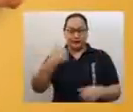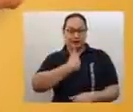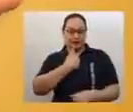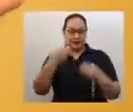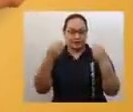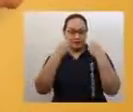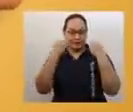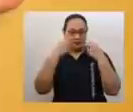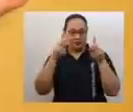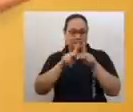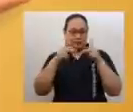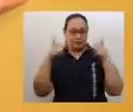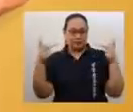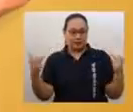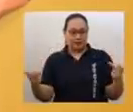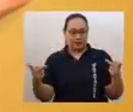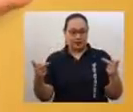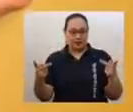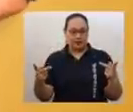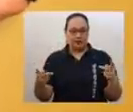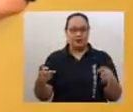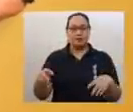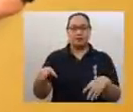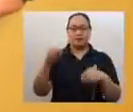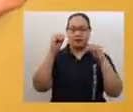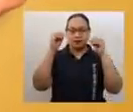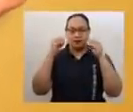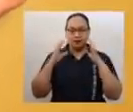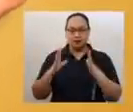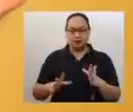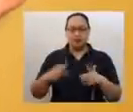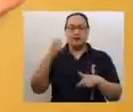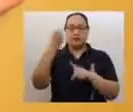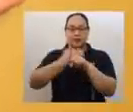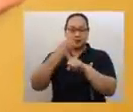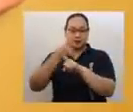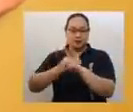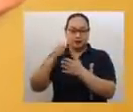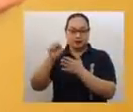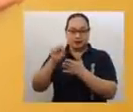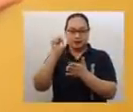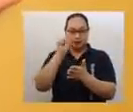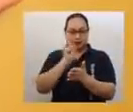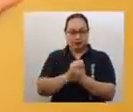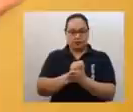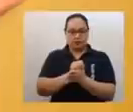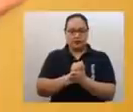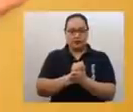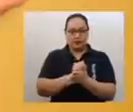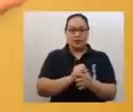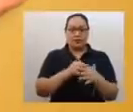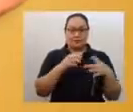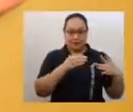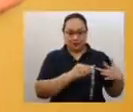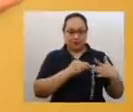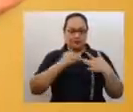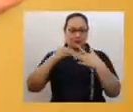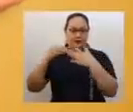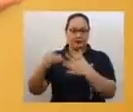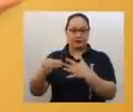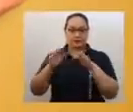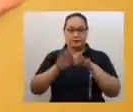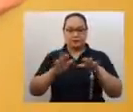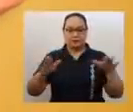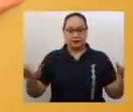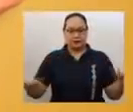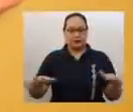mga self-instructional packets, SIPACs, ang mga guro ng bawat asignatura na magsisilbing gabay ng